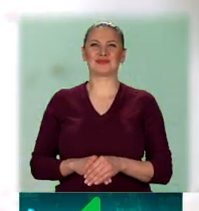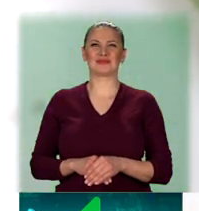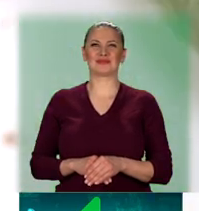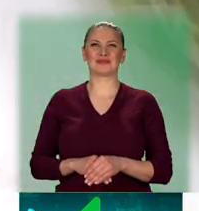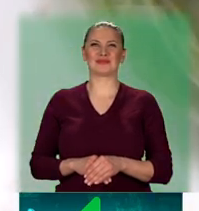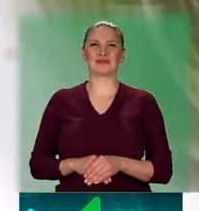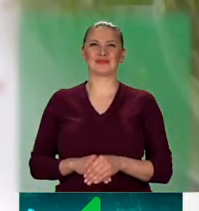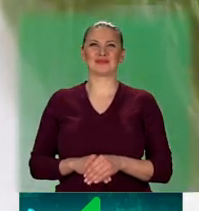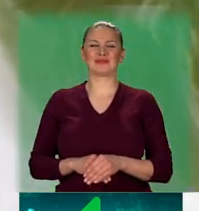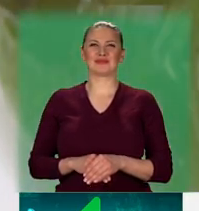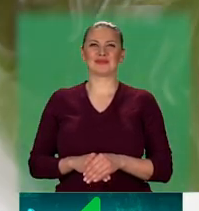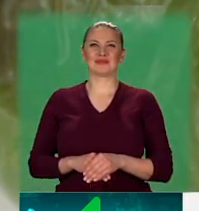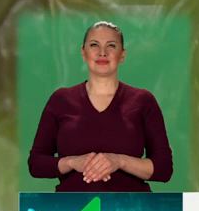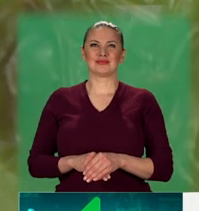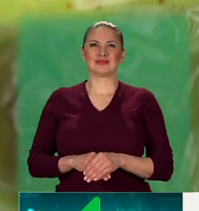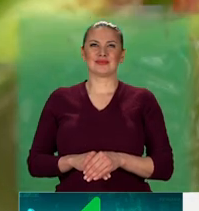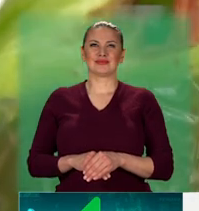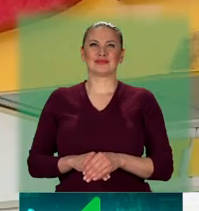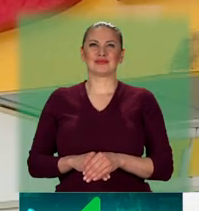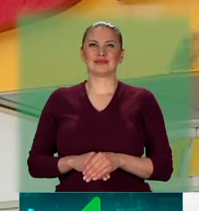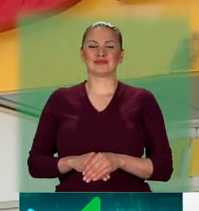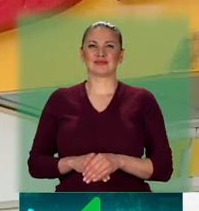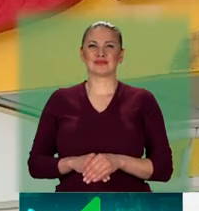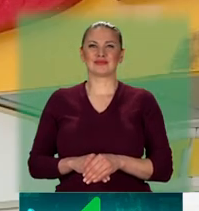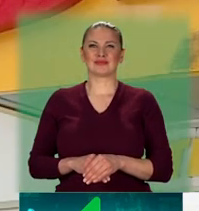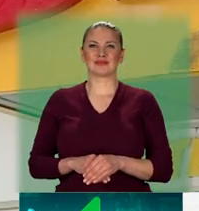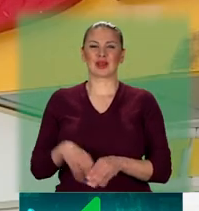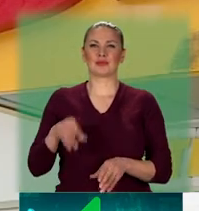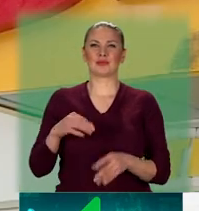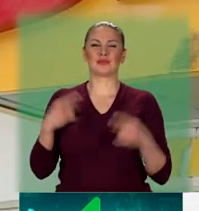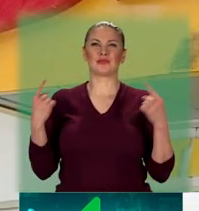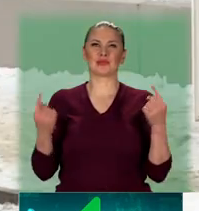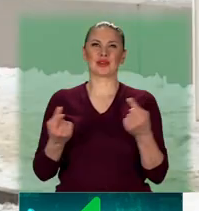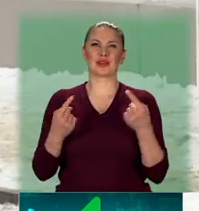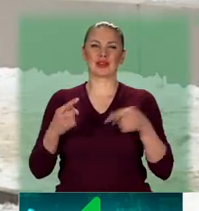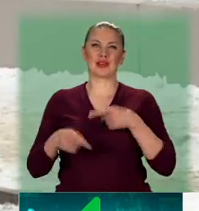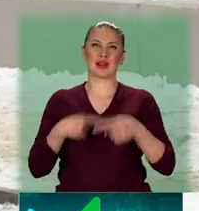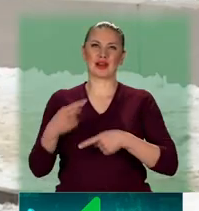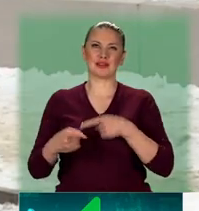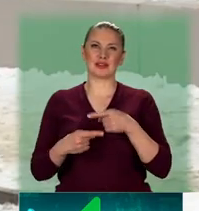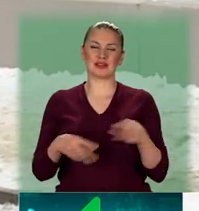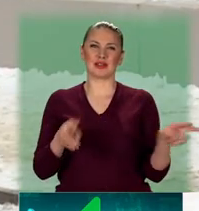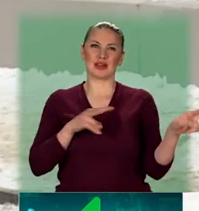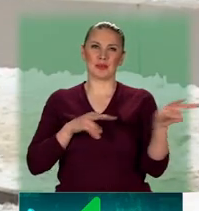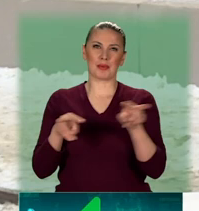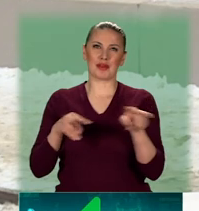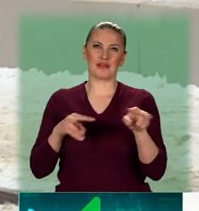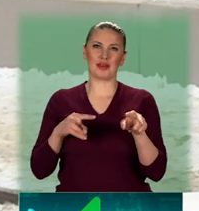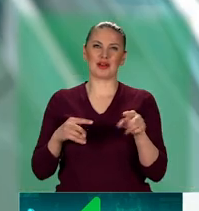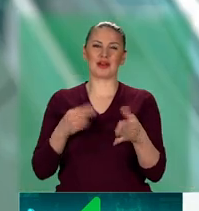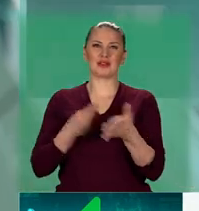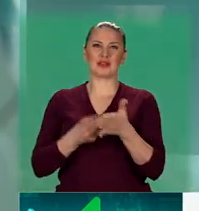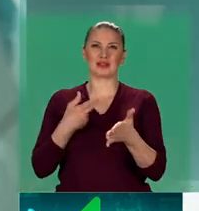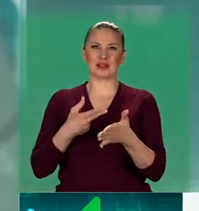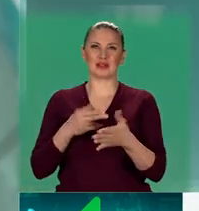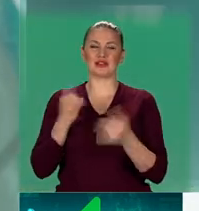все ингредиенты доступны и недороги. Я по традиции сравнил цены сети магазинов социальных и простого супермаркета и выяснил,